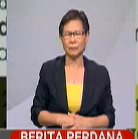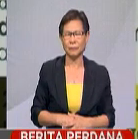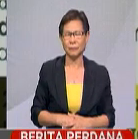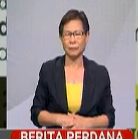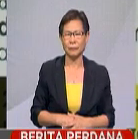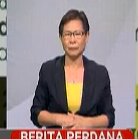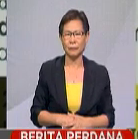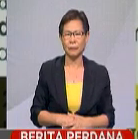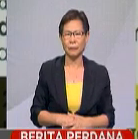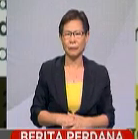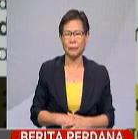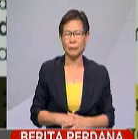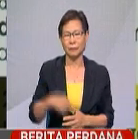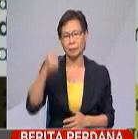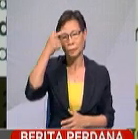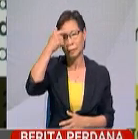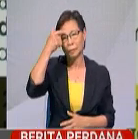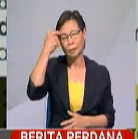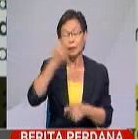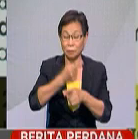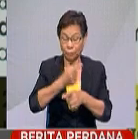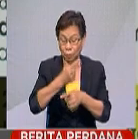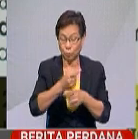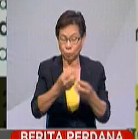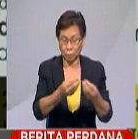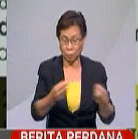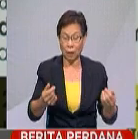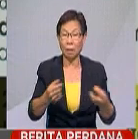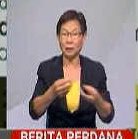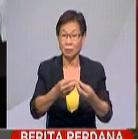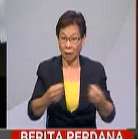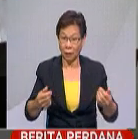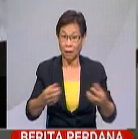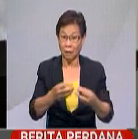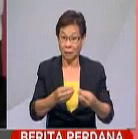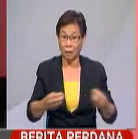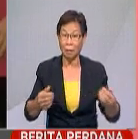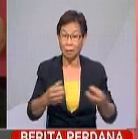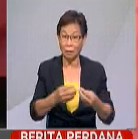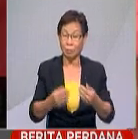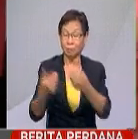Okay. Sebetulnya tanah ni ialah amanah.